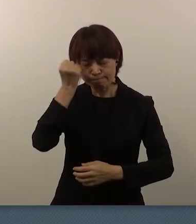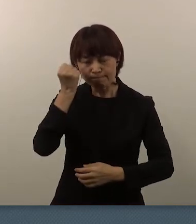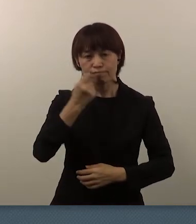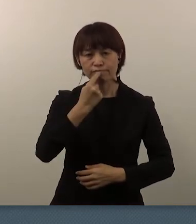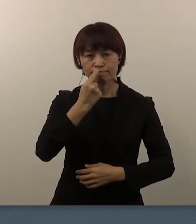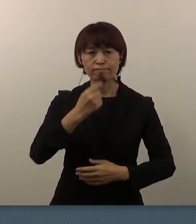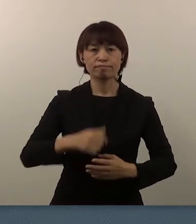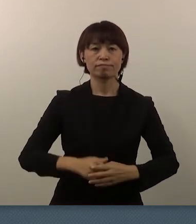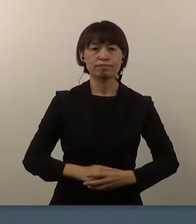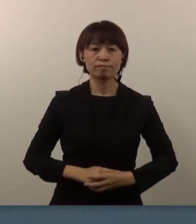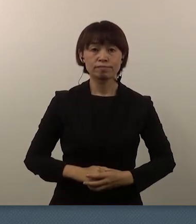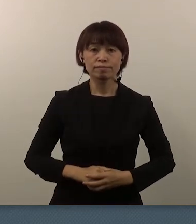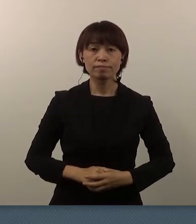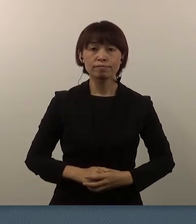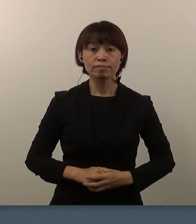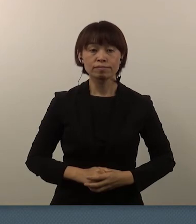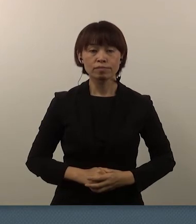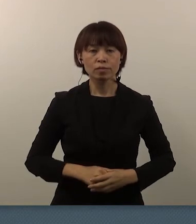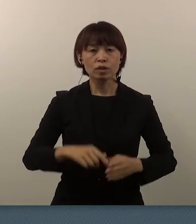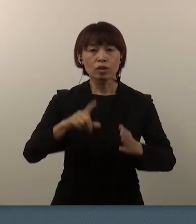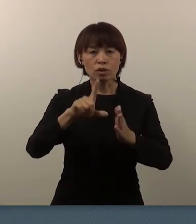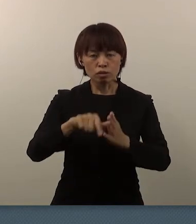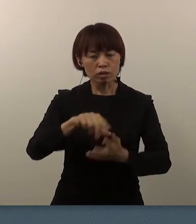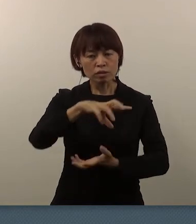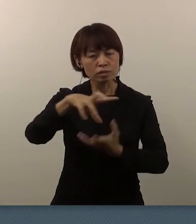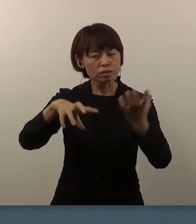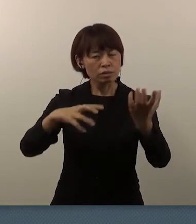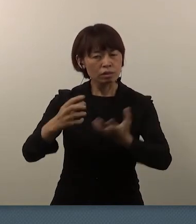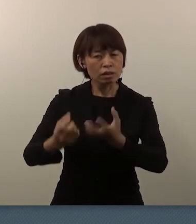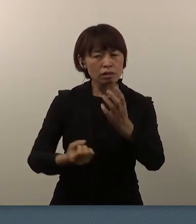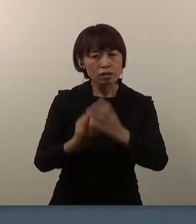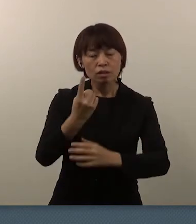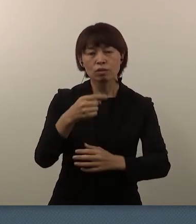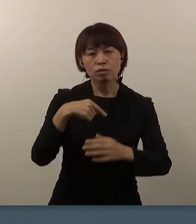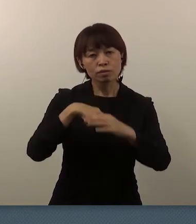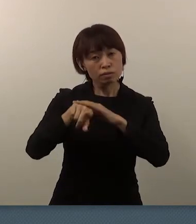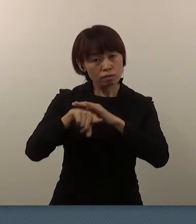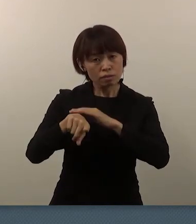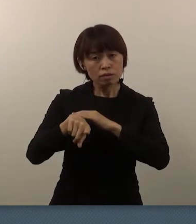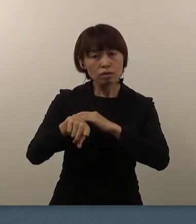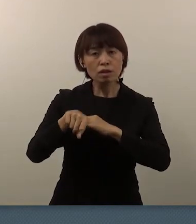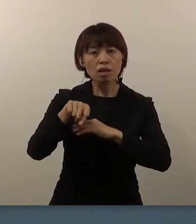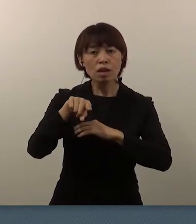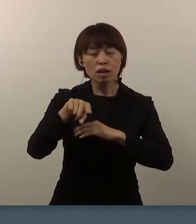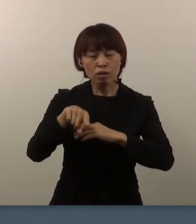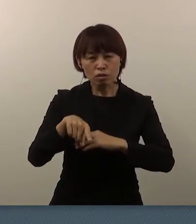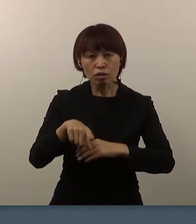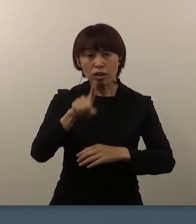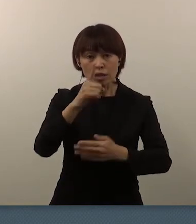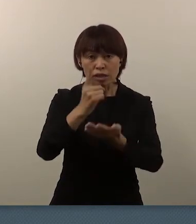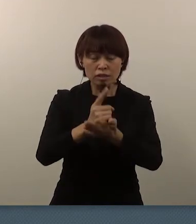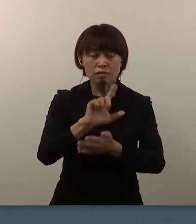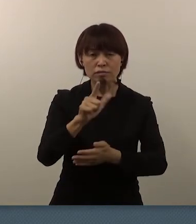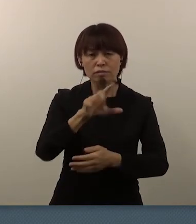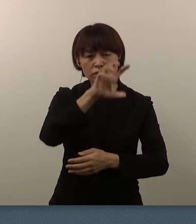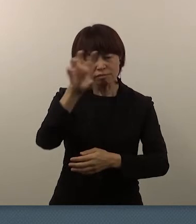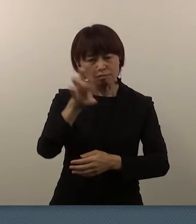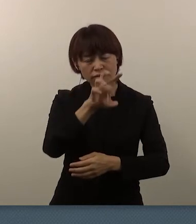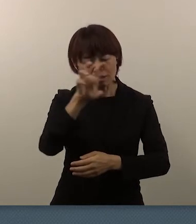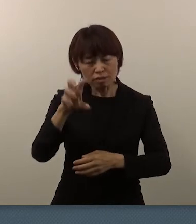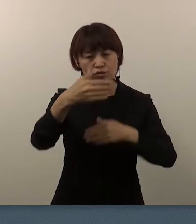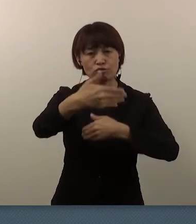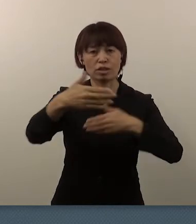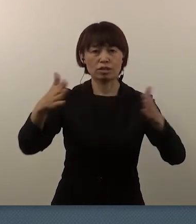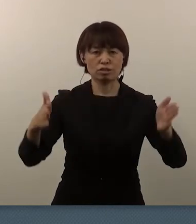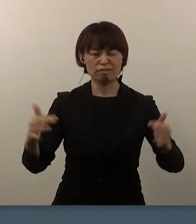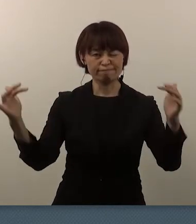時にどうしてああいう事件が起きたのかといったことですね、これはもう何週にもわたってスタジオで議論したことをよく